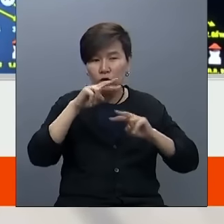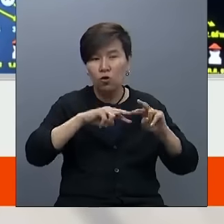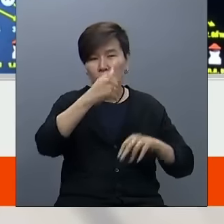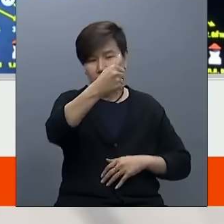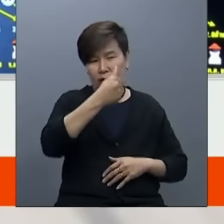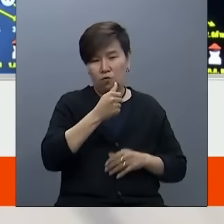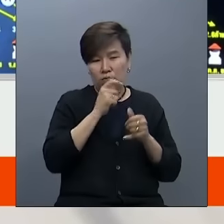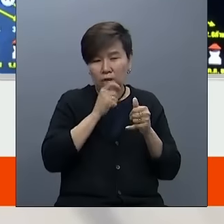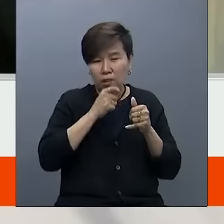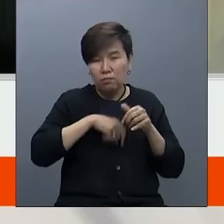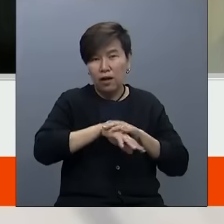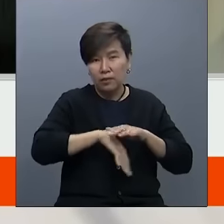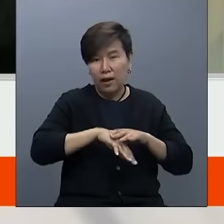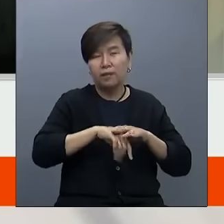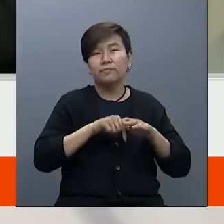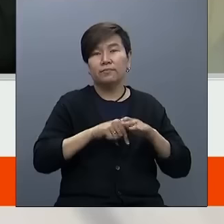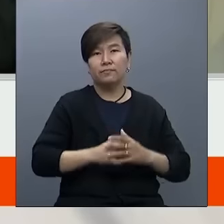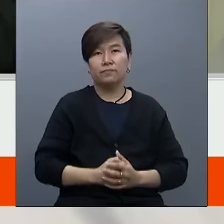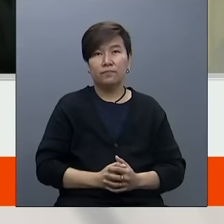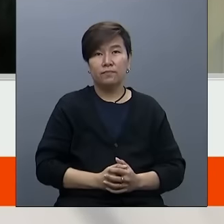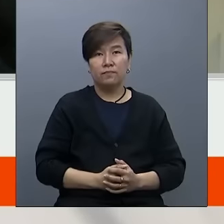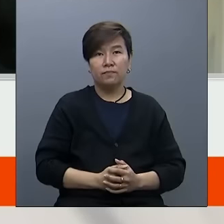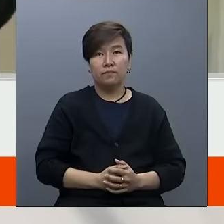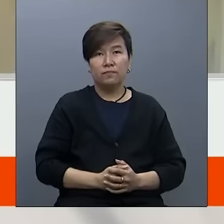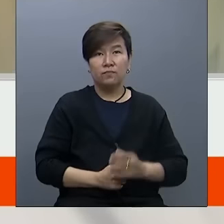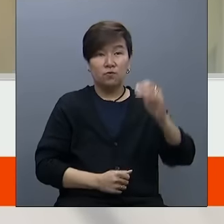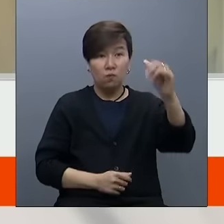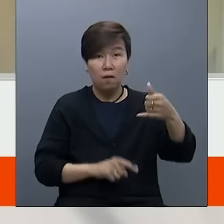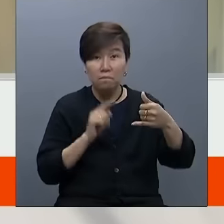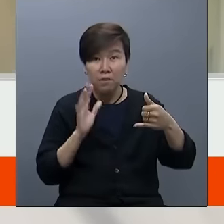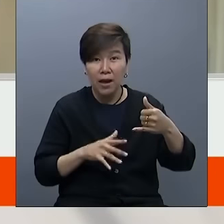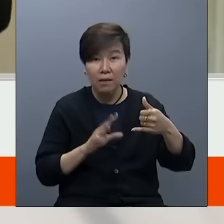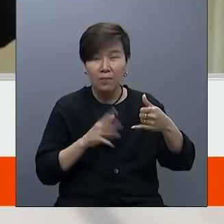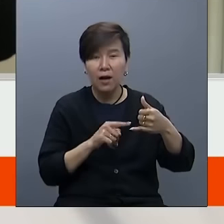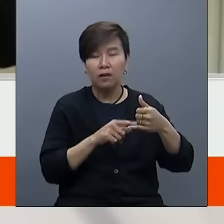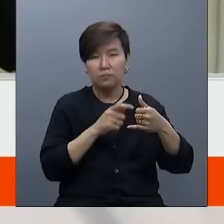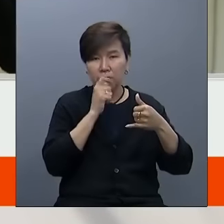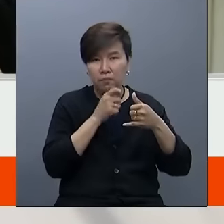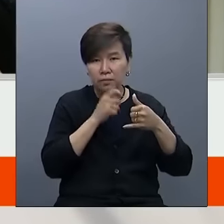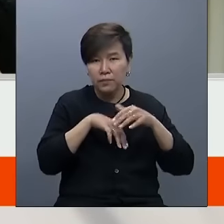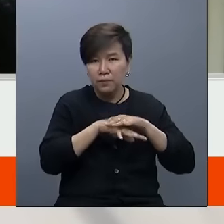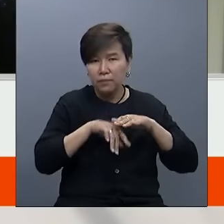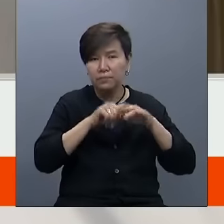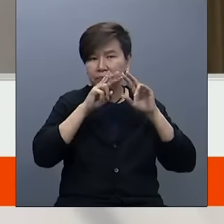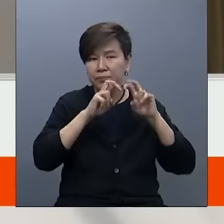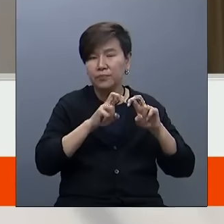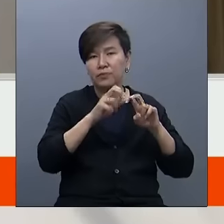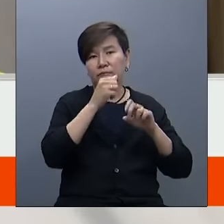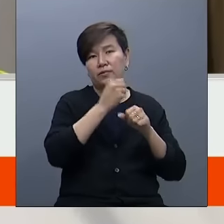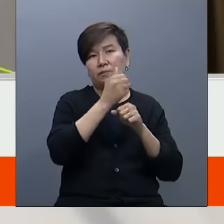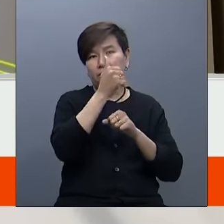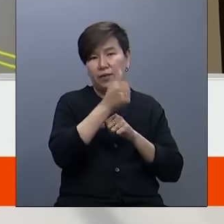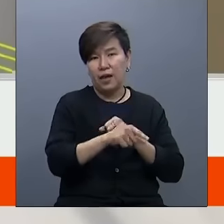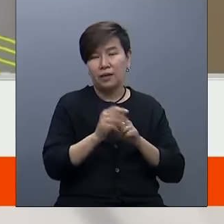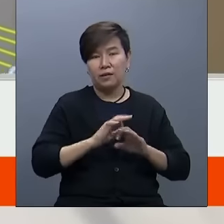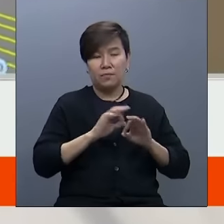นเบื้องต้นเพราะฉะนั้นถ้าเกิดเราไม่มีตัวผู้ต้องหาเนี่ยเราสอบสวนไม่ได้เพราะฉะนั้นพนักงานสอบสวนในชุดดังกล่าวก็ต้อง